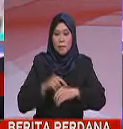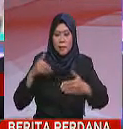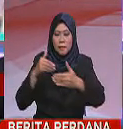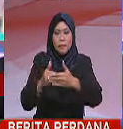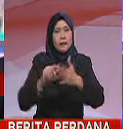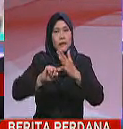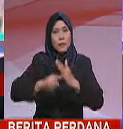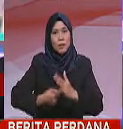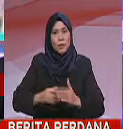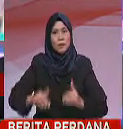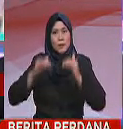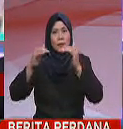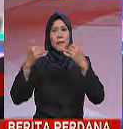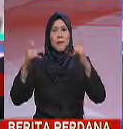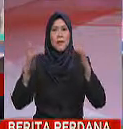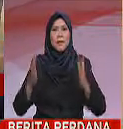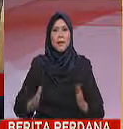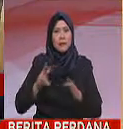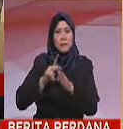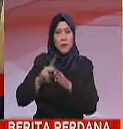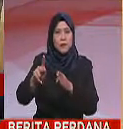akan bermula dengan peringkat pemain pro.